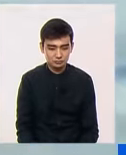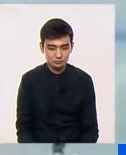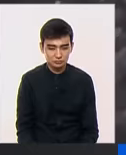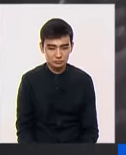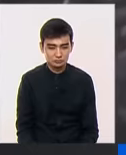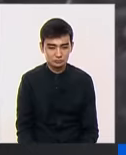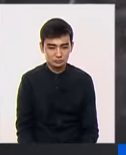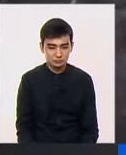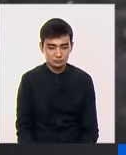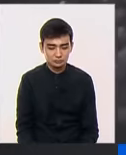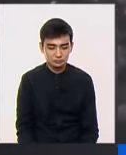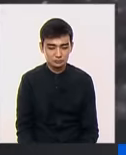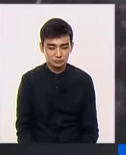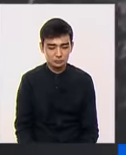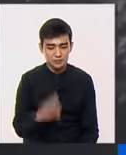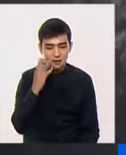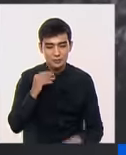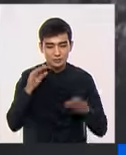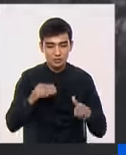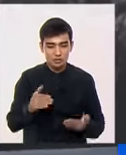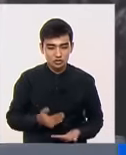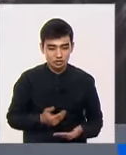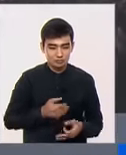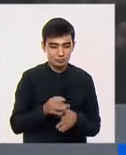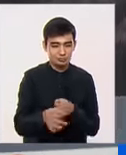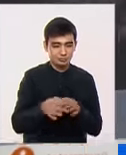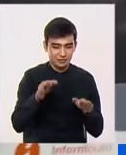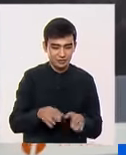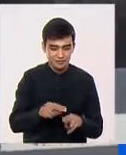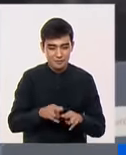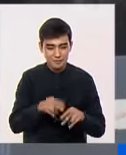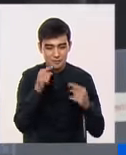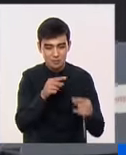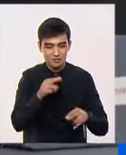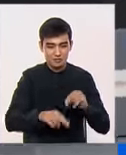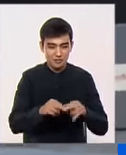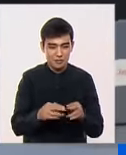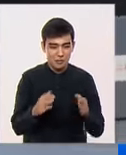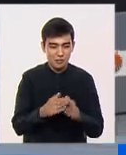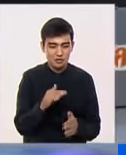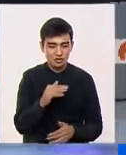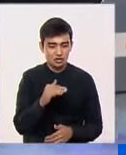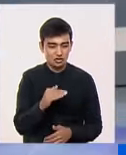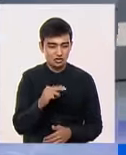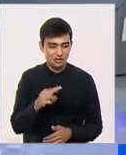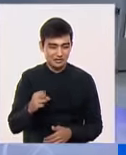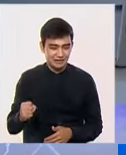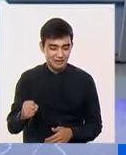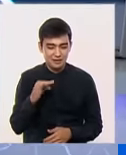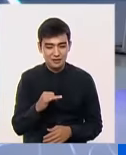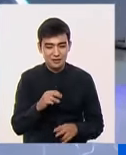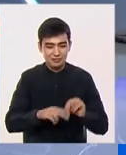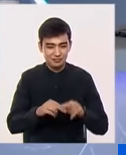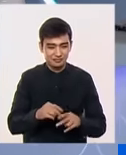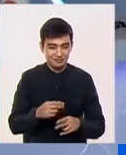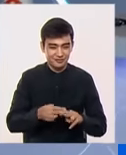а в алматы жители предгорья выступает против строительства нового жека дело в том что целый комплекс